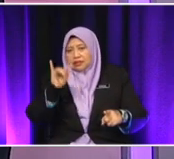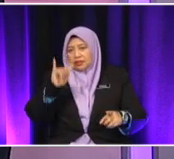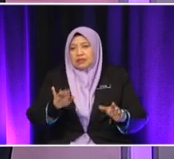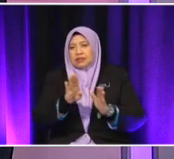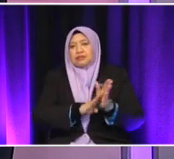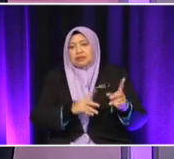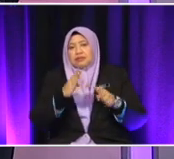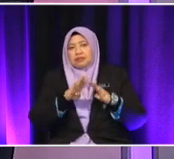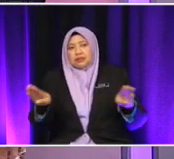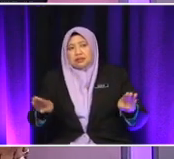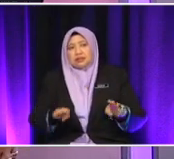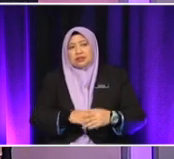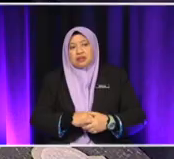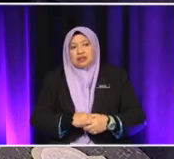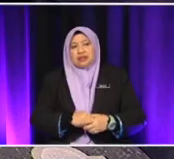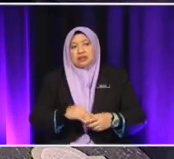jawaban